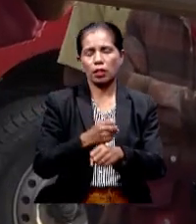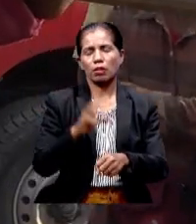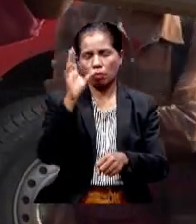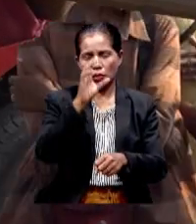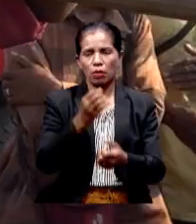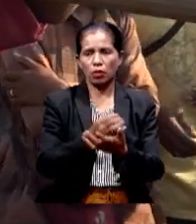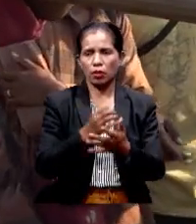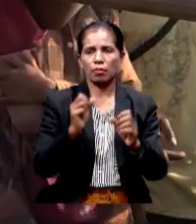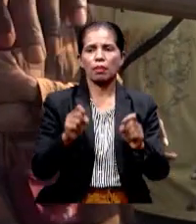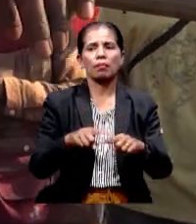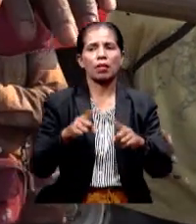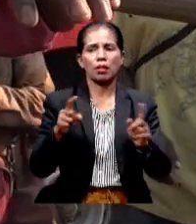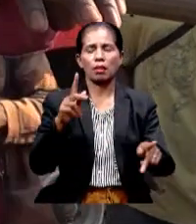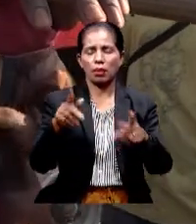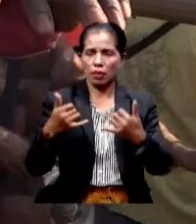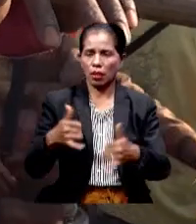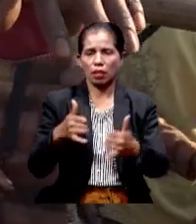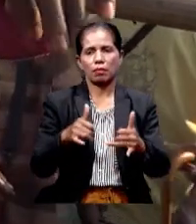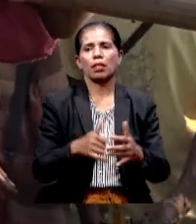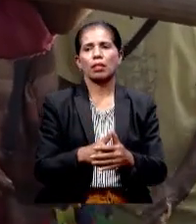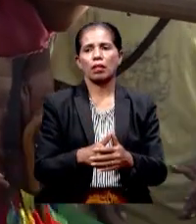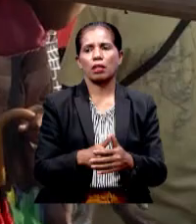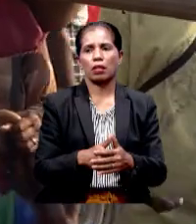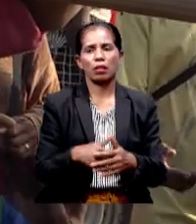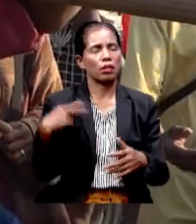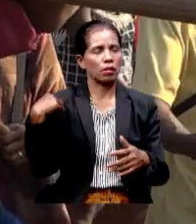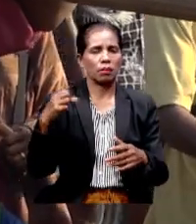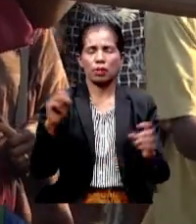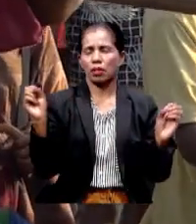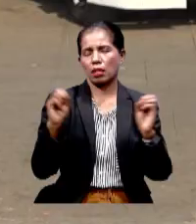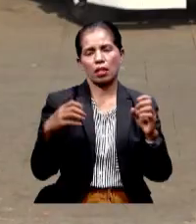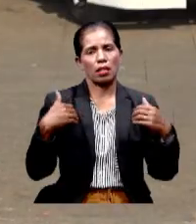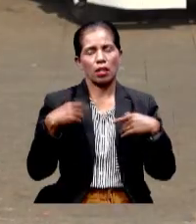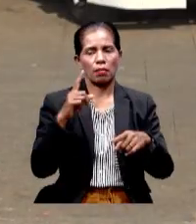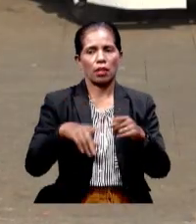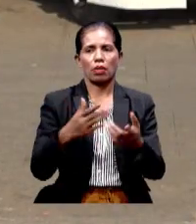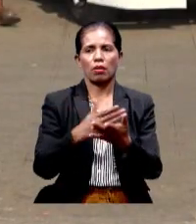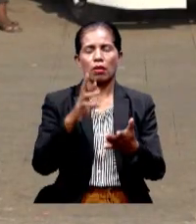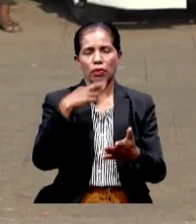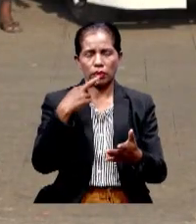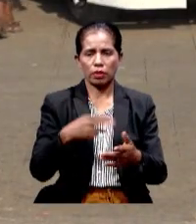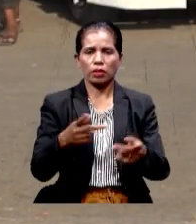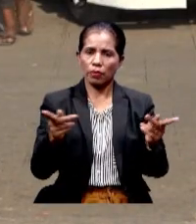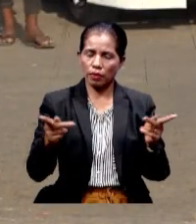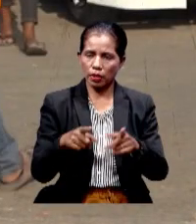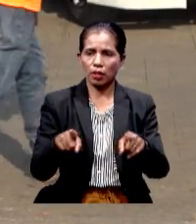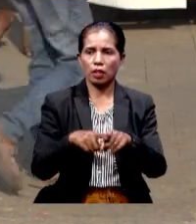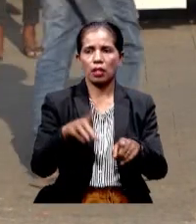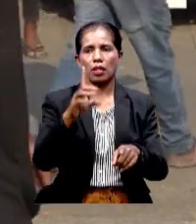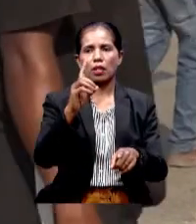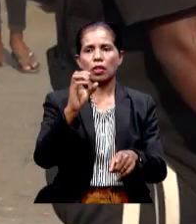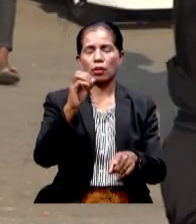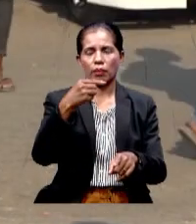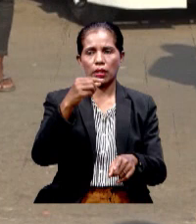latihan nebe, nebe ema nebe makan halima, bit malah tu. Ia Fatin Hanesan, Dominguez Sufa